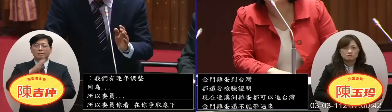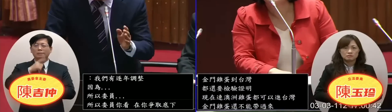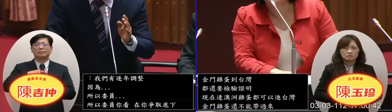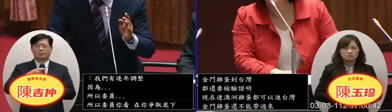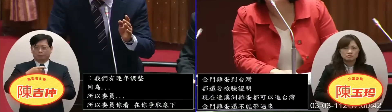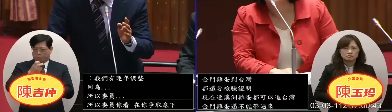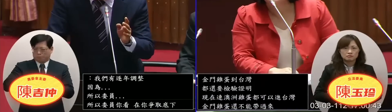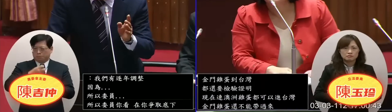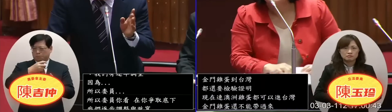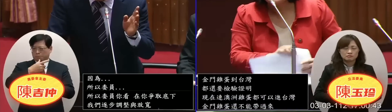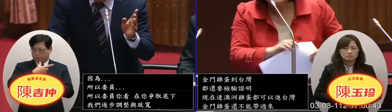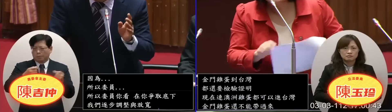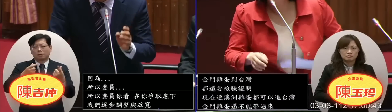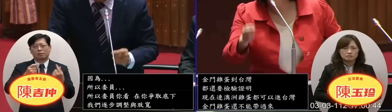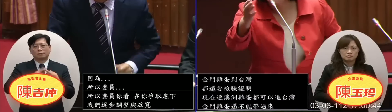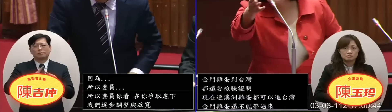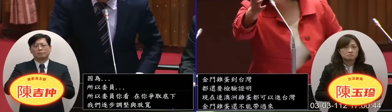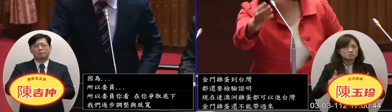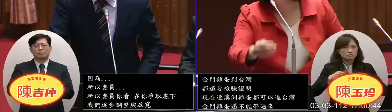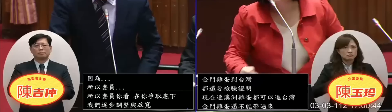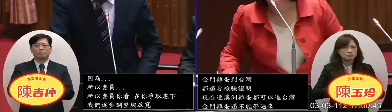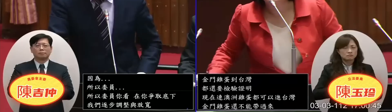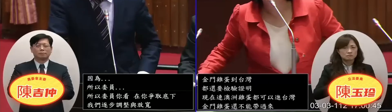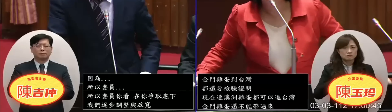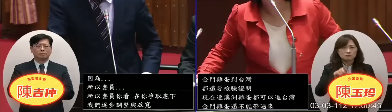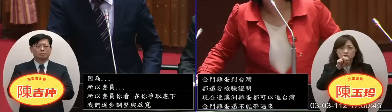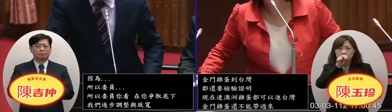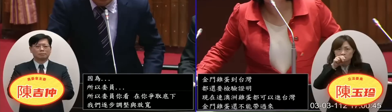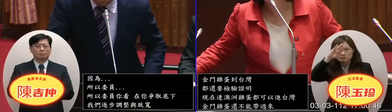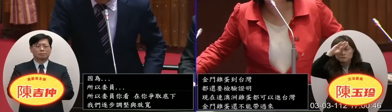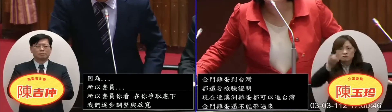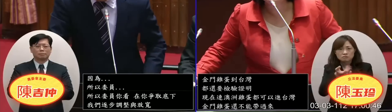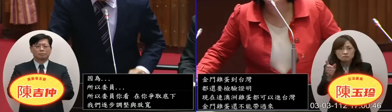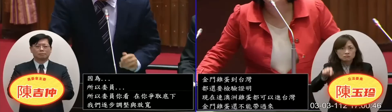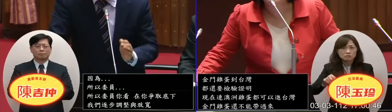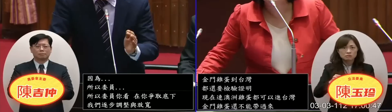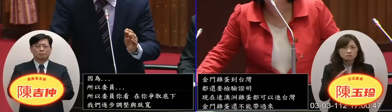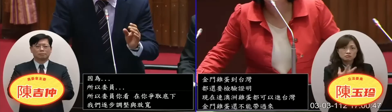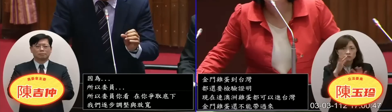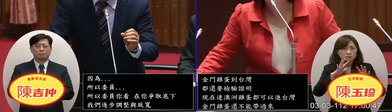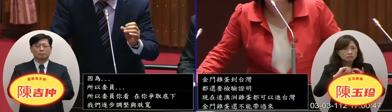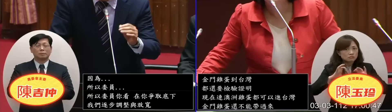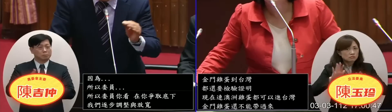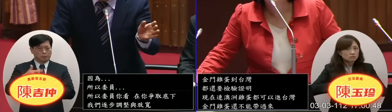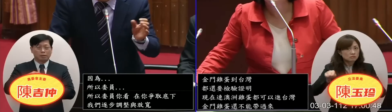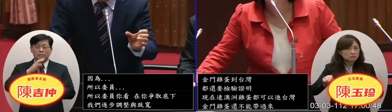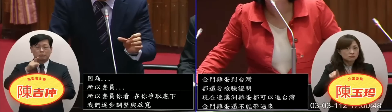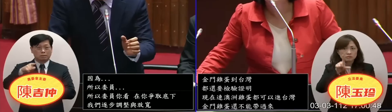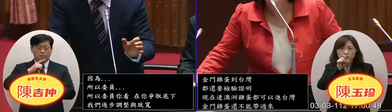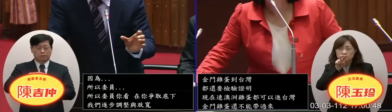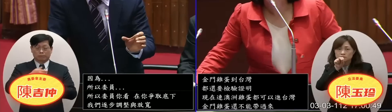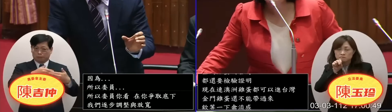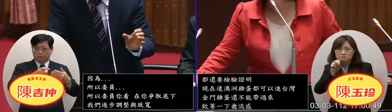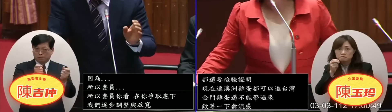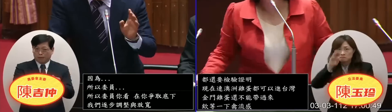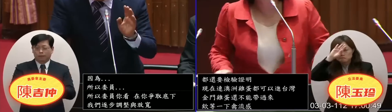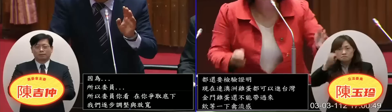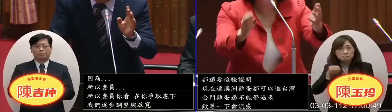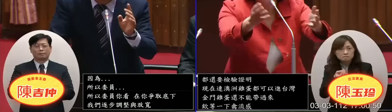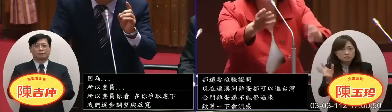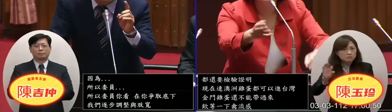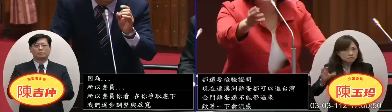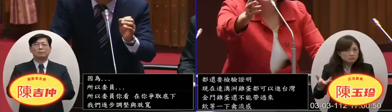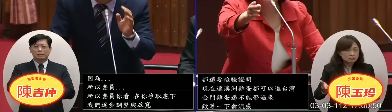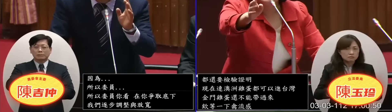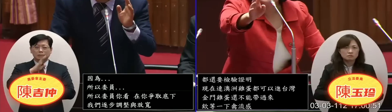检疫要求。那因为我知道委员， 哎，对，禽流感哪里有禽流感？中华民国哪里有禽流感？ 是因为它离对岸比较近。 对嘛？